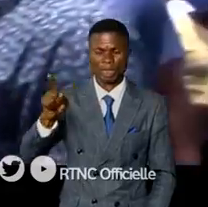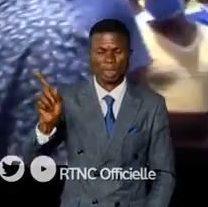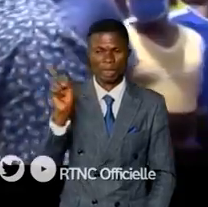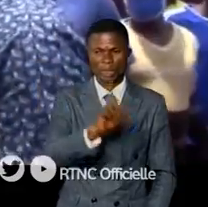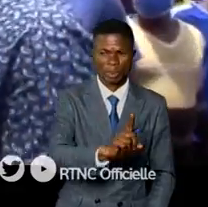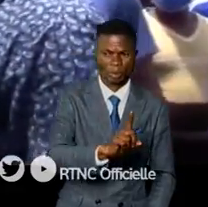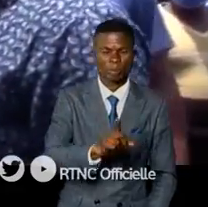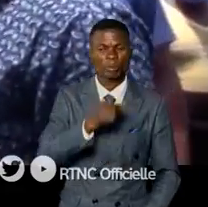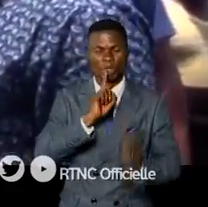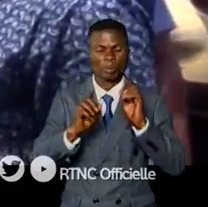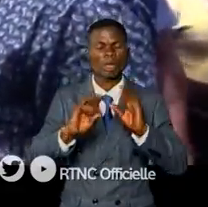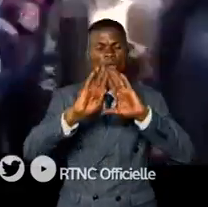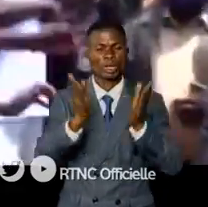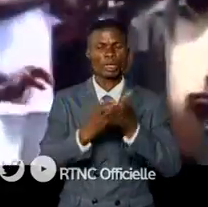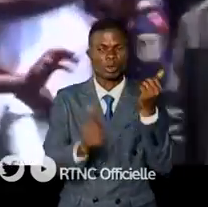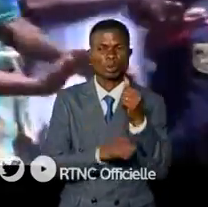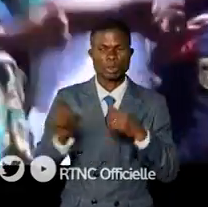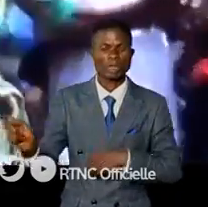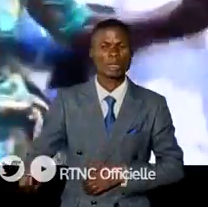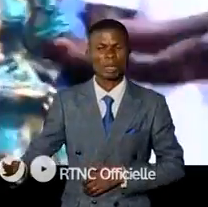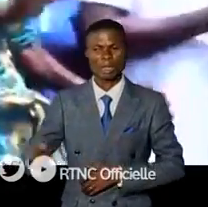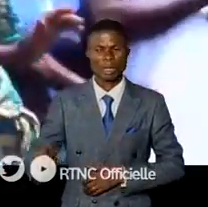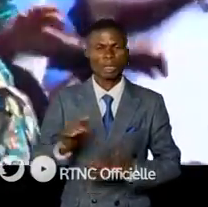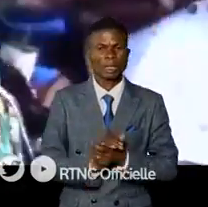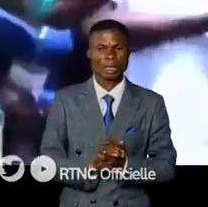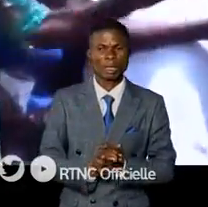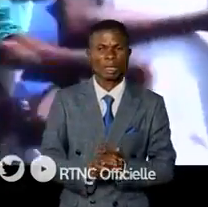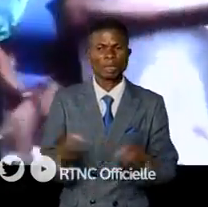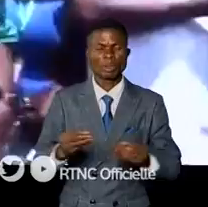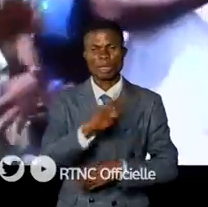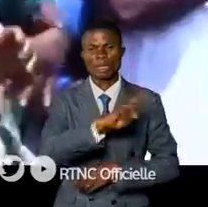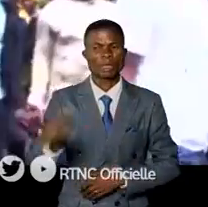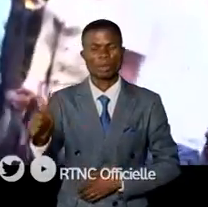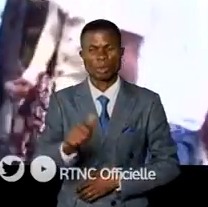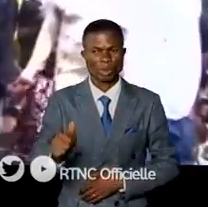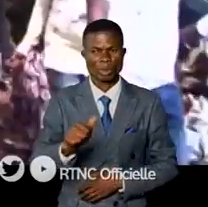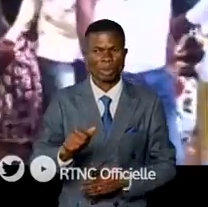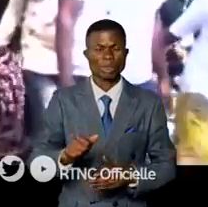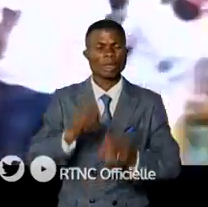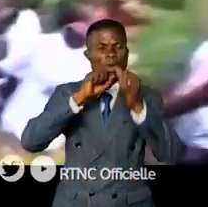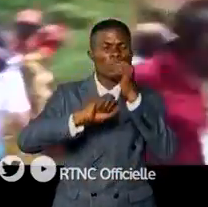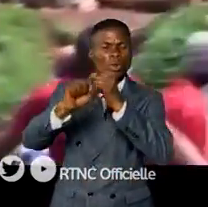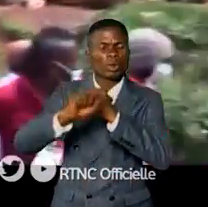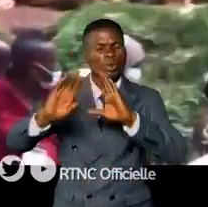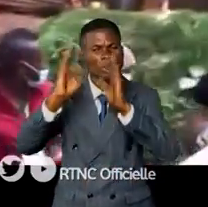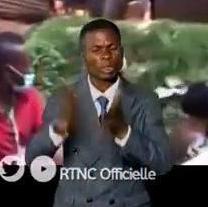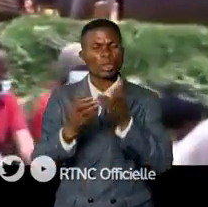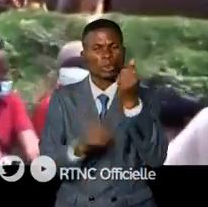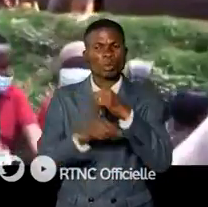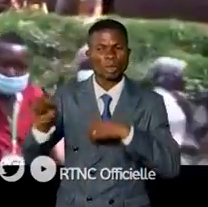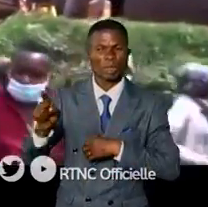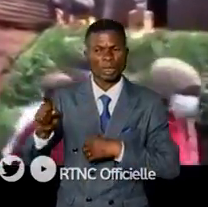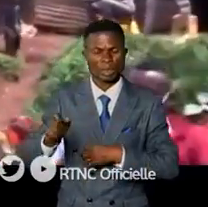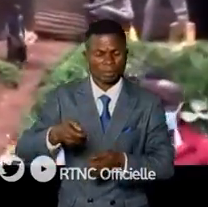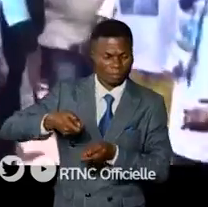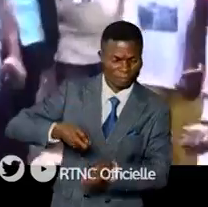a communié avec sa base à Niantende le jeudi 18 février 2021, tout en sensibilisant les habitants du milieu à